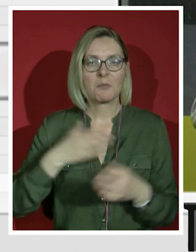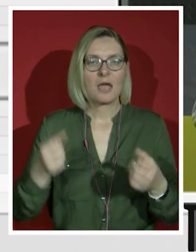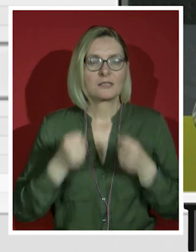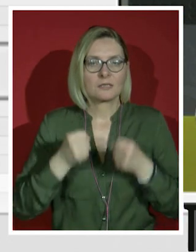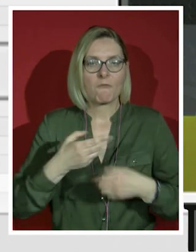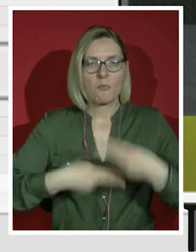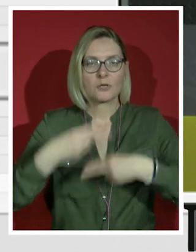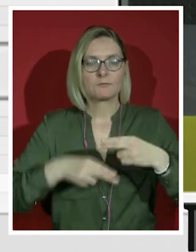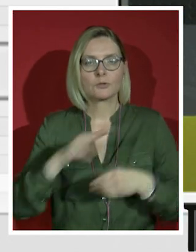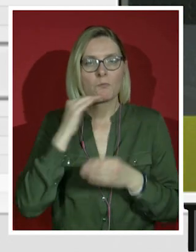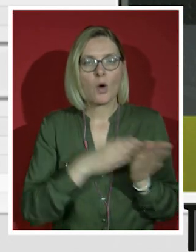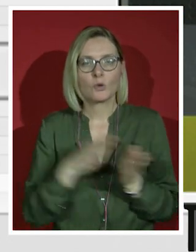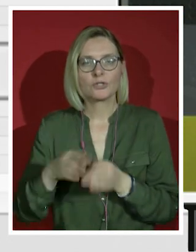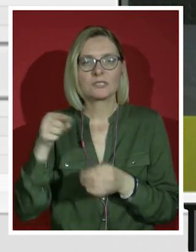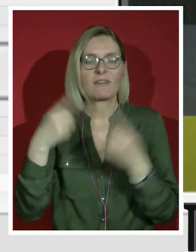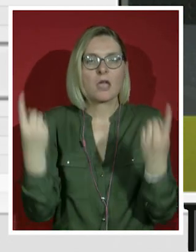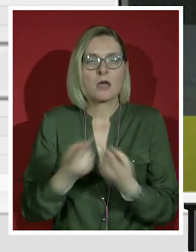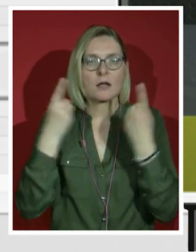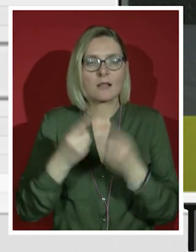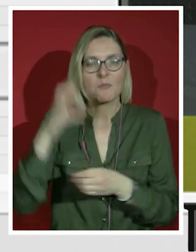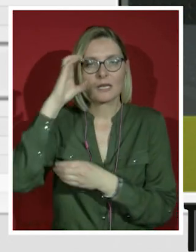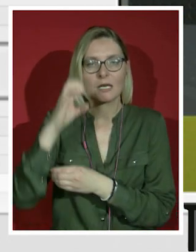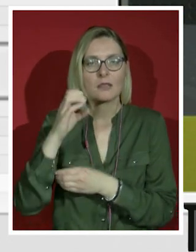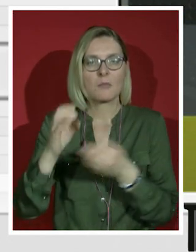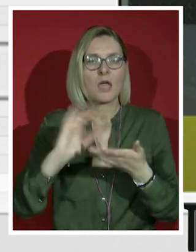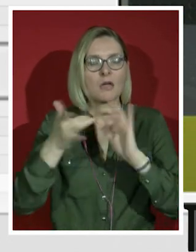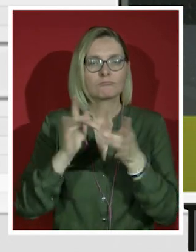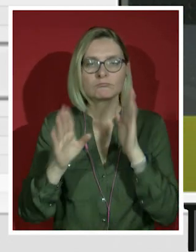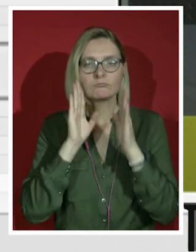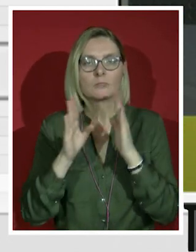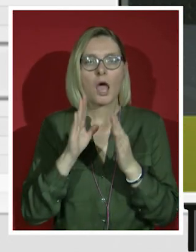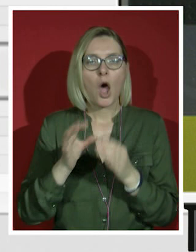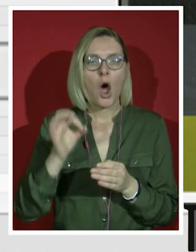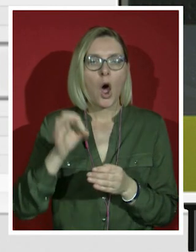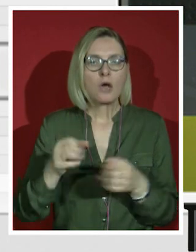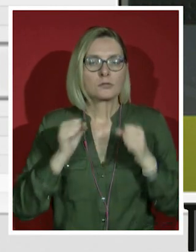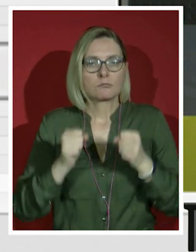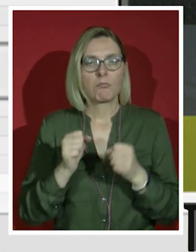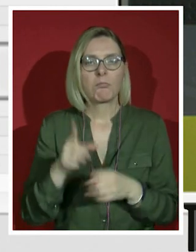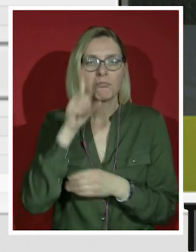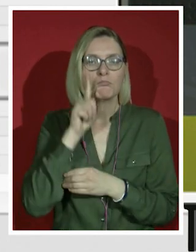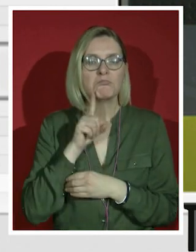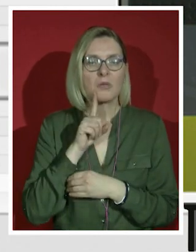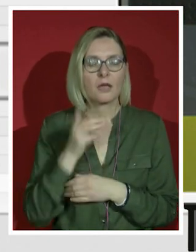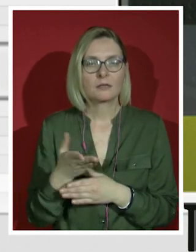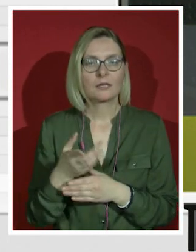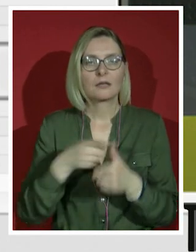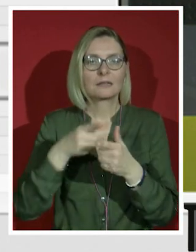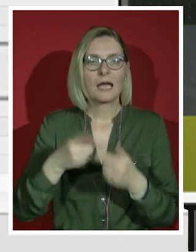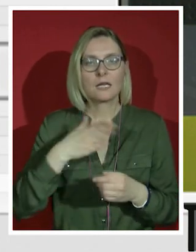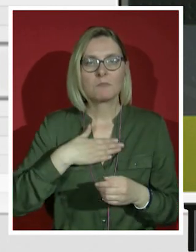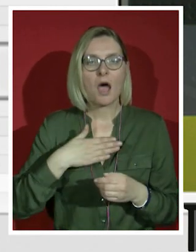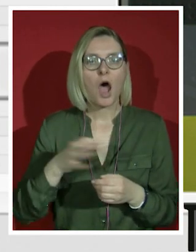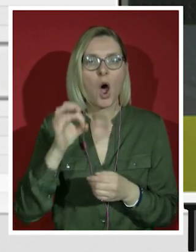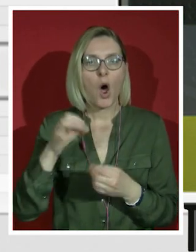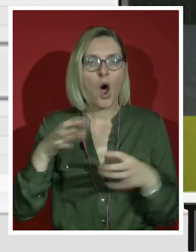Многу често, дури и такви реклами гледаме на социјалните мрежи, органски мед, па не знам. Има ли органско